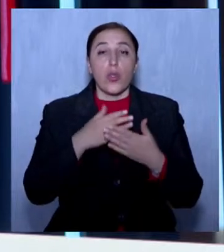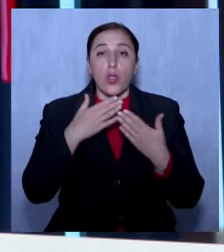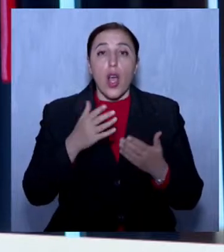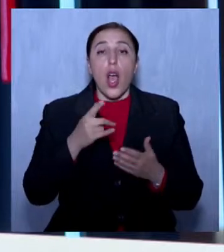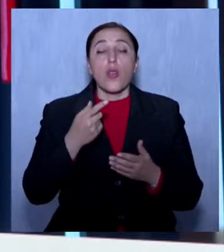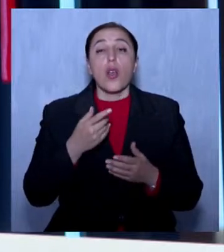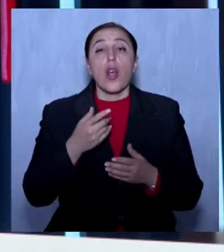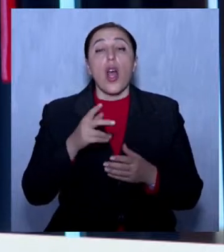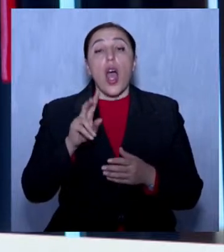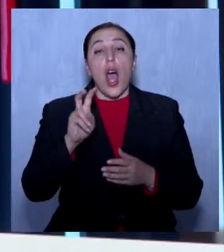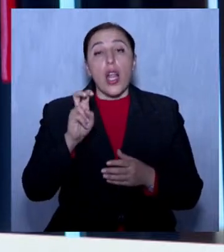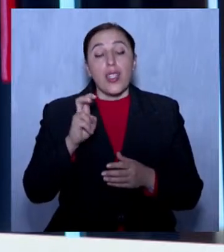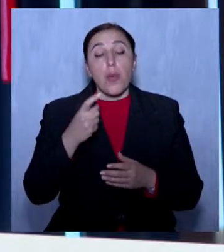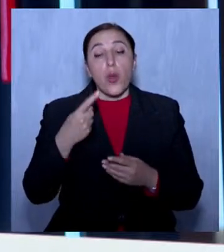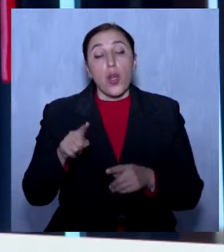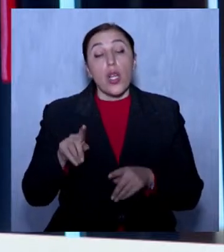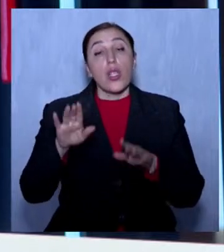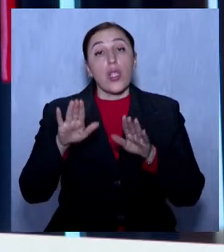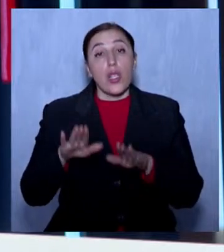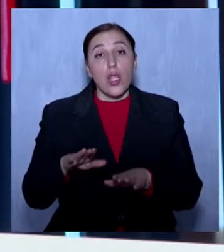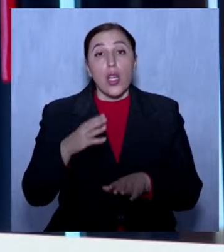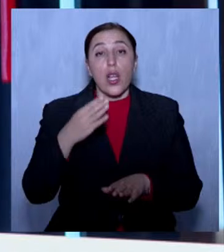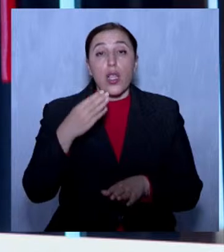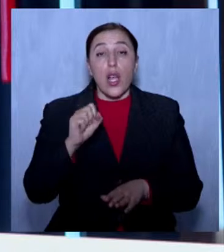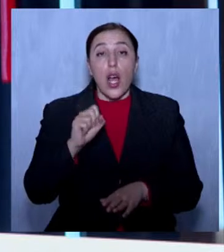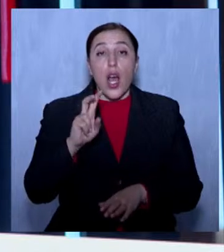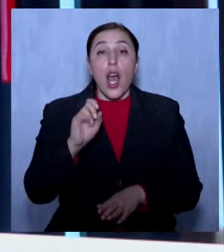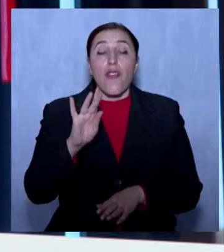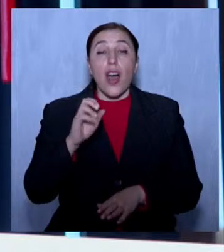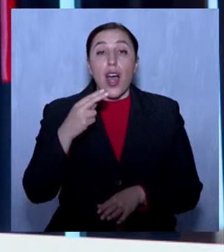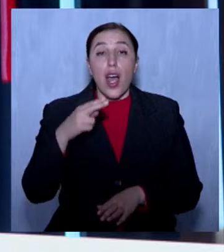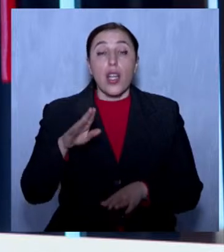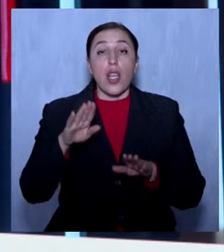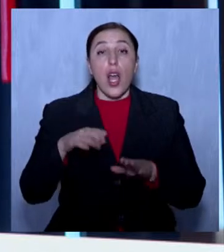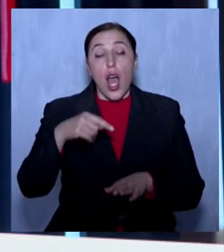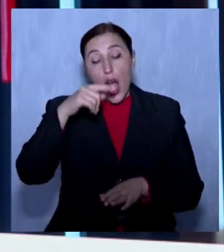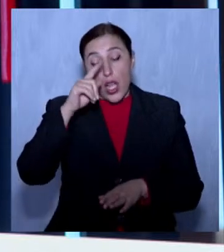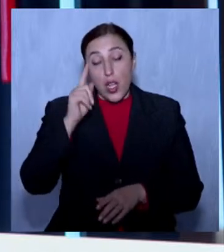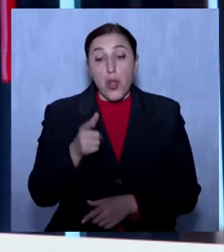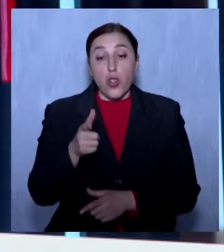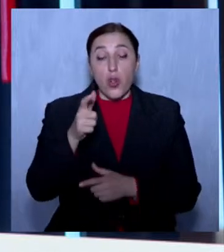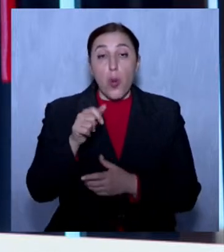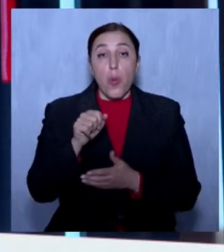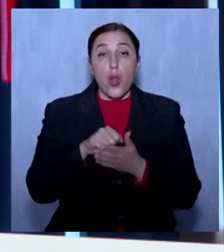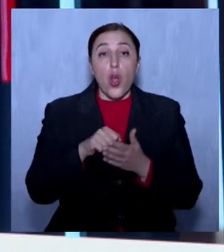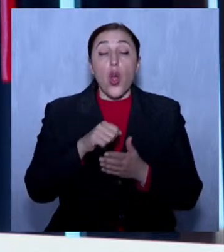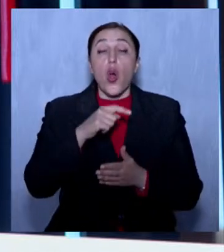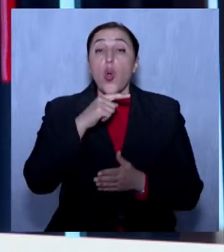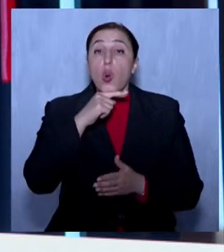վաղ էլ Արցախի մեկ այլ բնակավայրում թաղավարտում ադրբեջանական կրակոցից ռուս